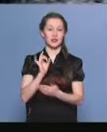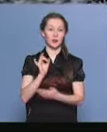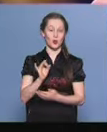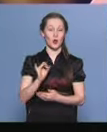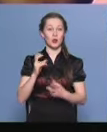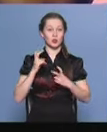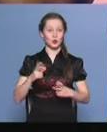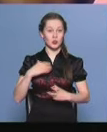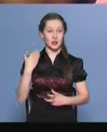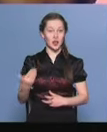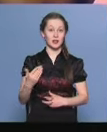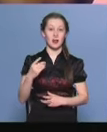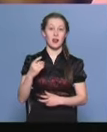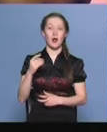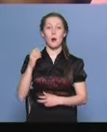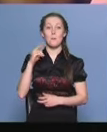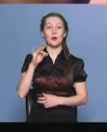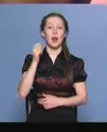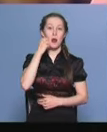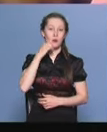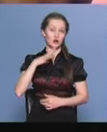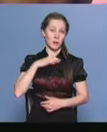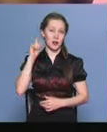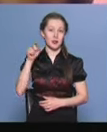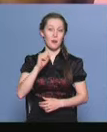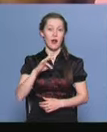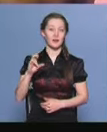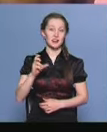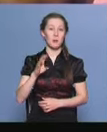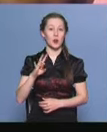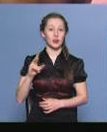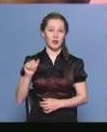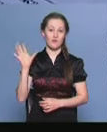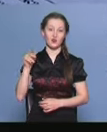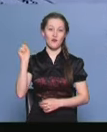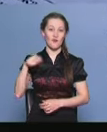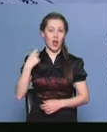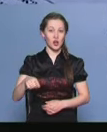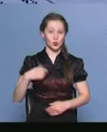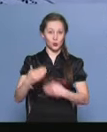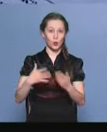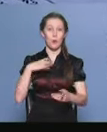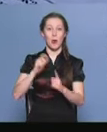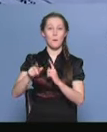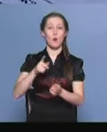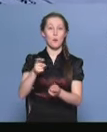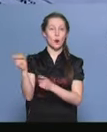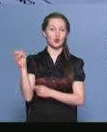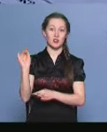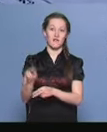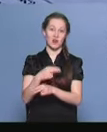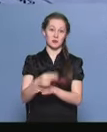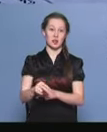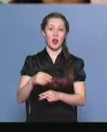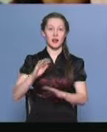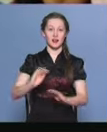Стаса Захарова на фронте была прабабушка Анна Смолина. Прошла всю войну пулеметчицей, вернулась, воспитала детей и внуков. И таких молодых